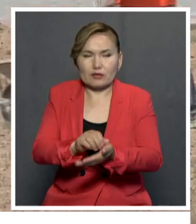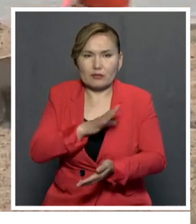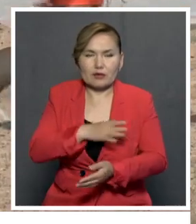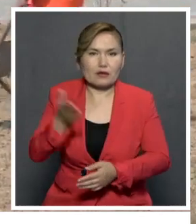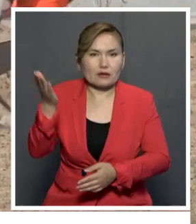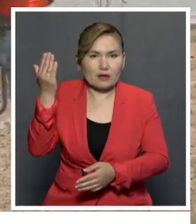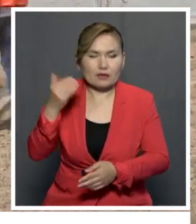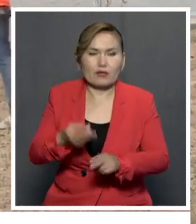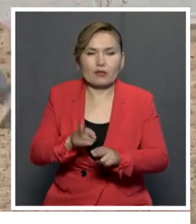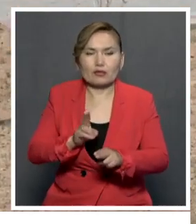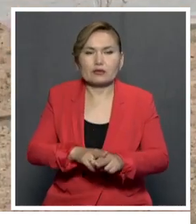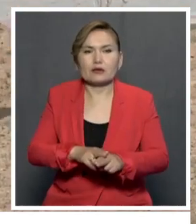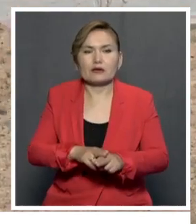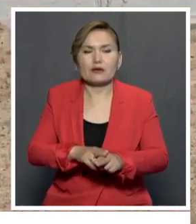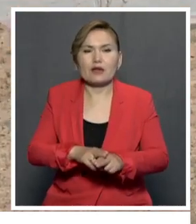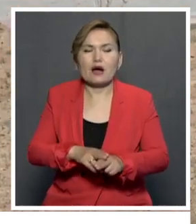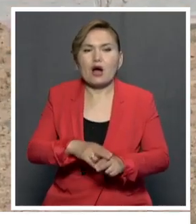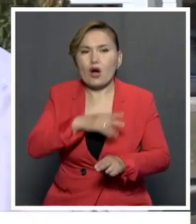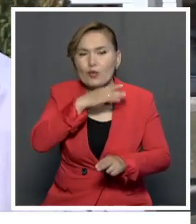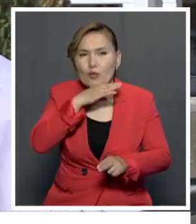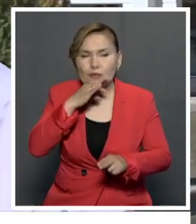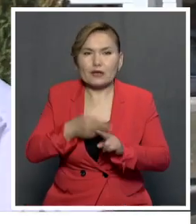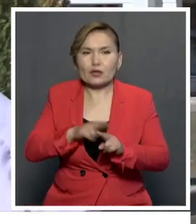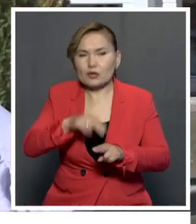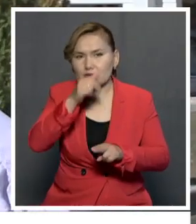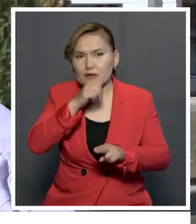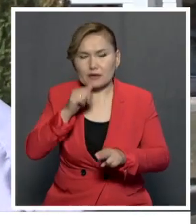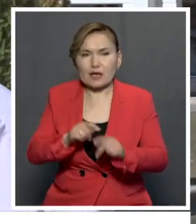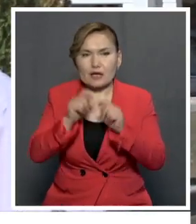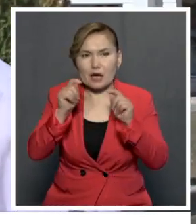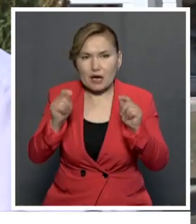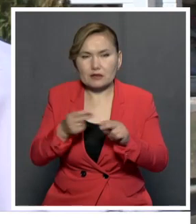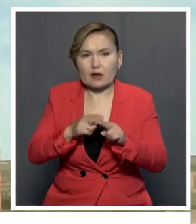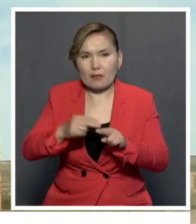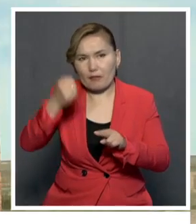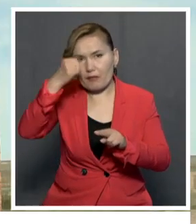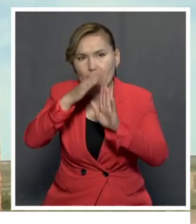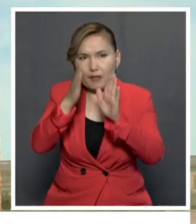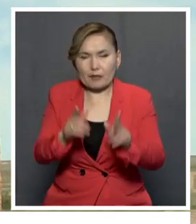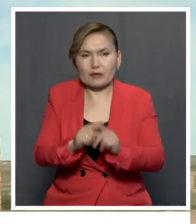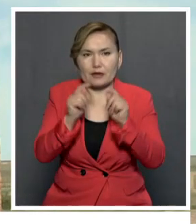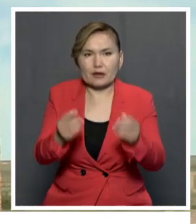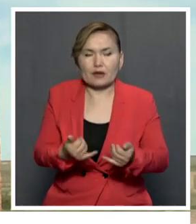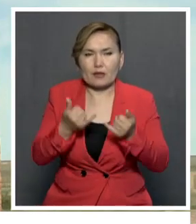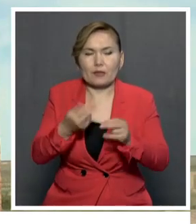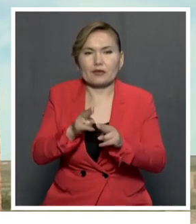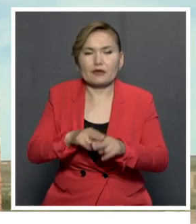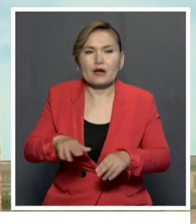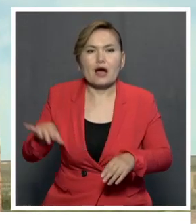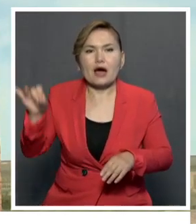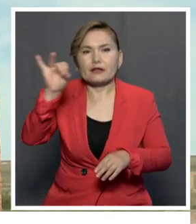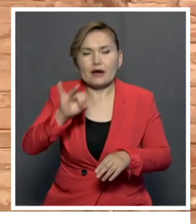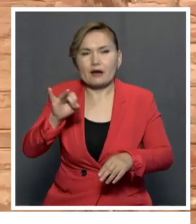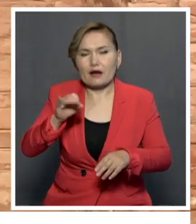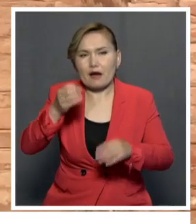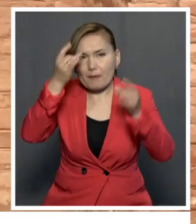күнгі оның көптеген жаңа сырларын, жаңа архитектуралық әдістерін білмейтін едік. Ұлт ұясы Ұлытауда тарихи мәдени ескерткіштер